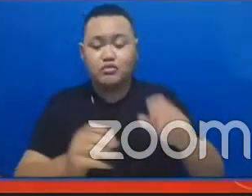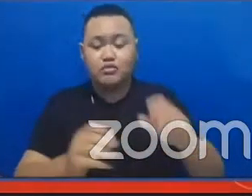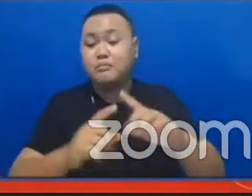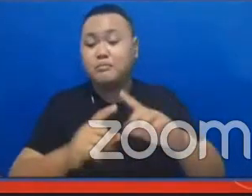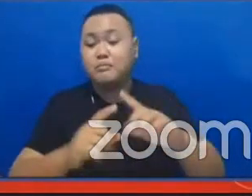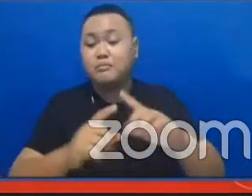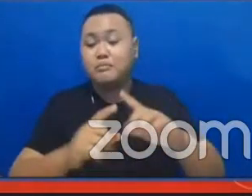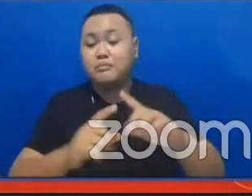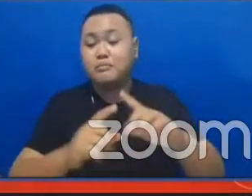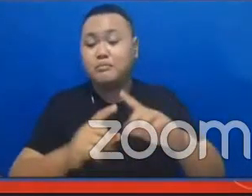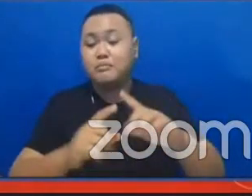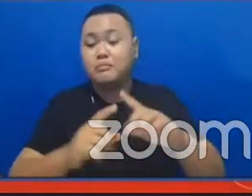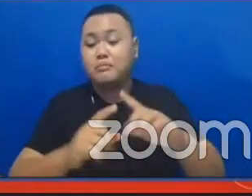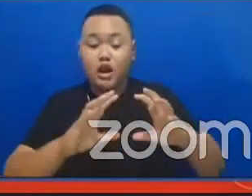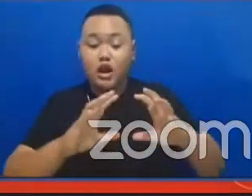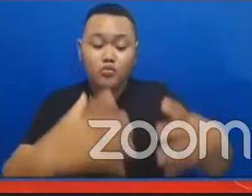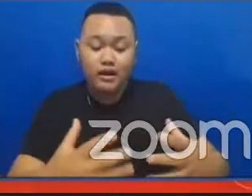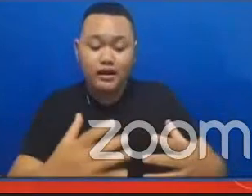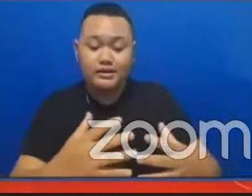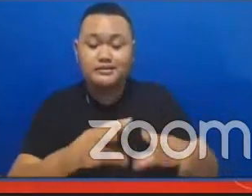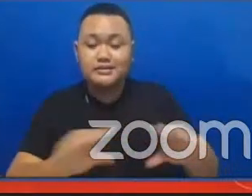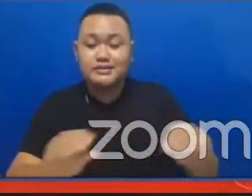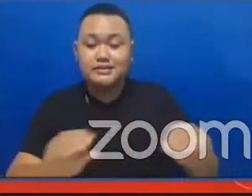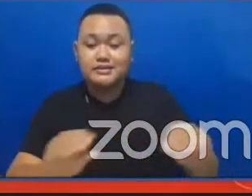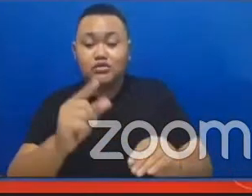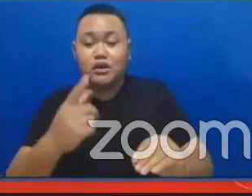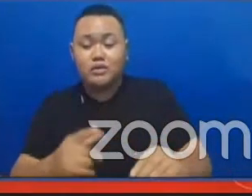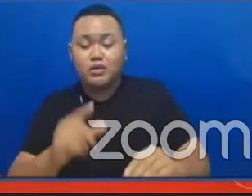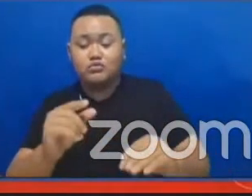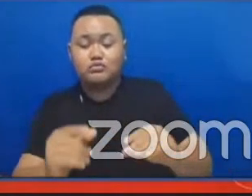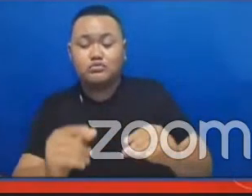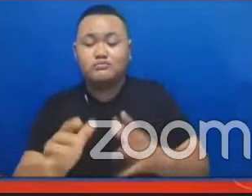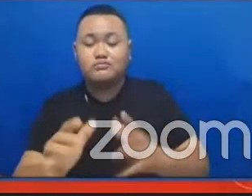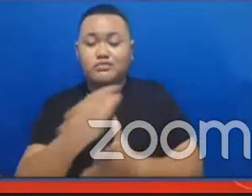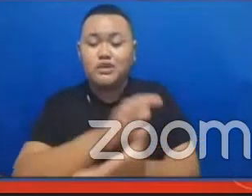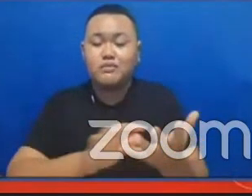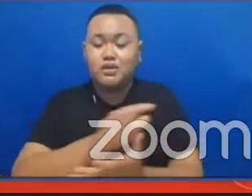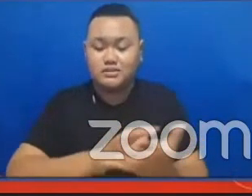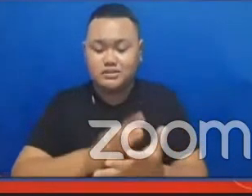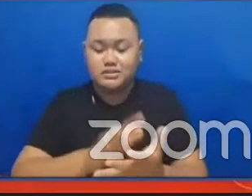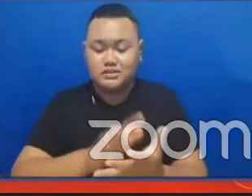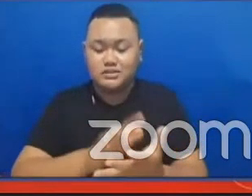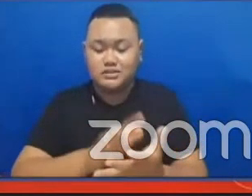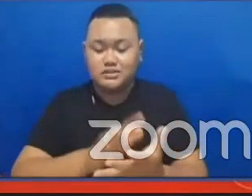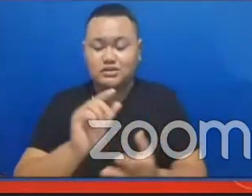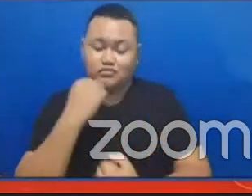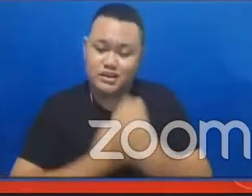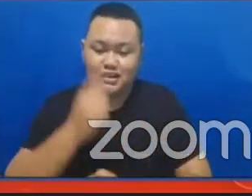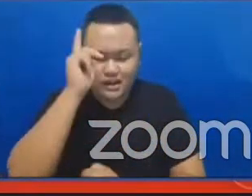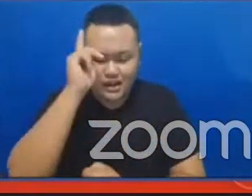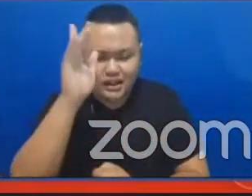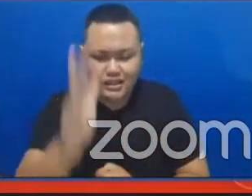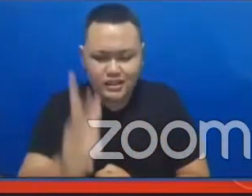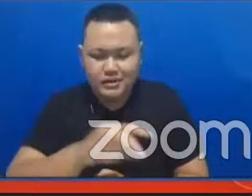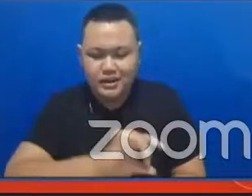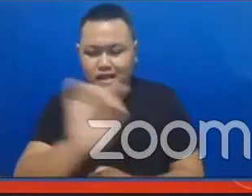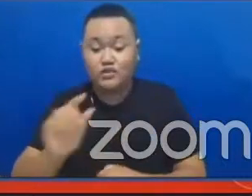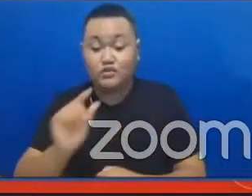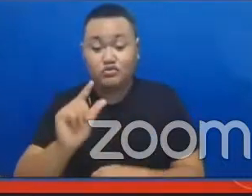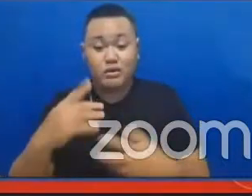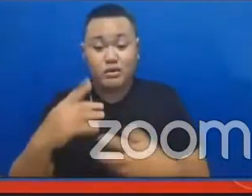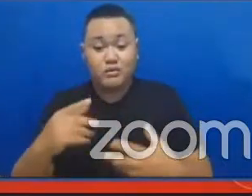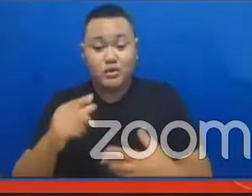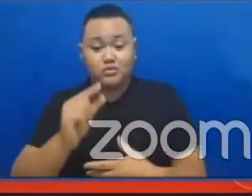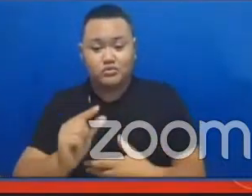kerja elektronik untuk berkolaborasi dan eksperimentasi dalam penelitian atau kegiatan kreatif lainnya. Untuk apa?